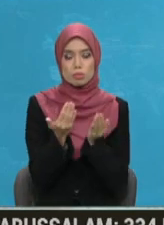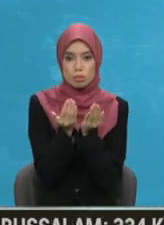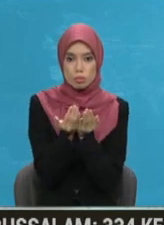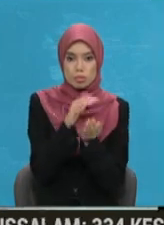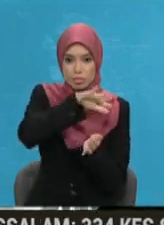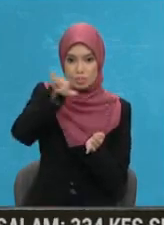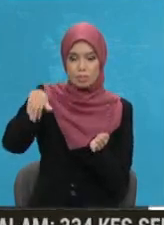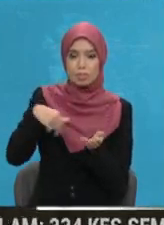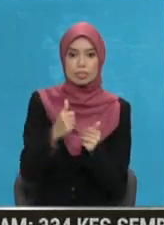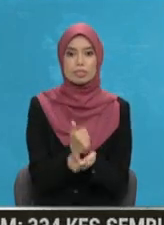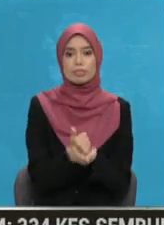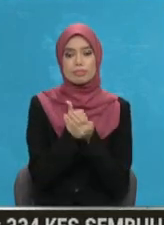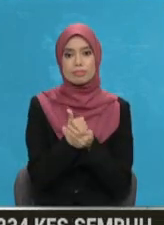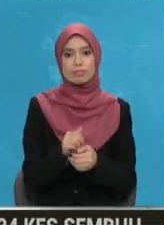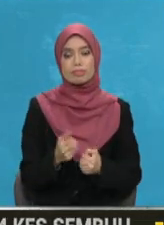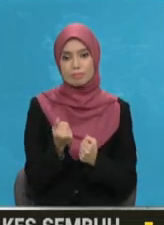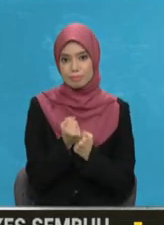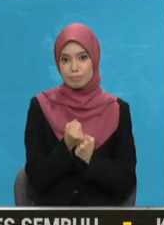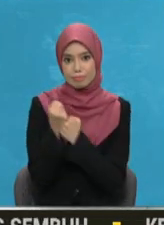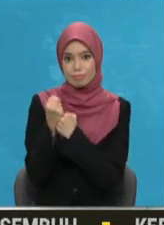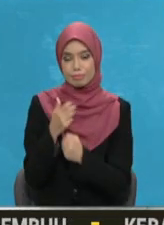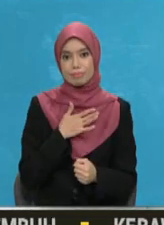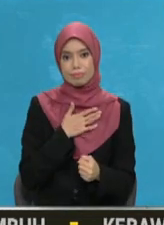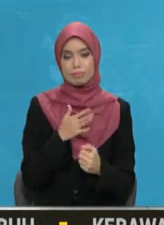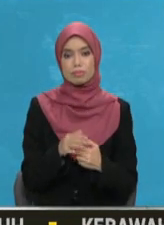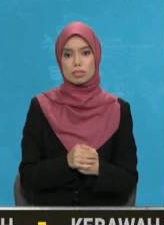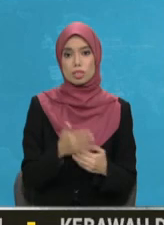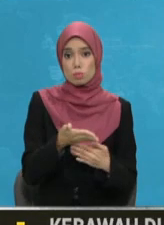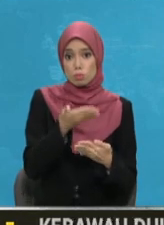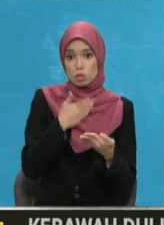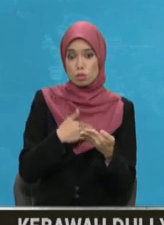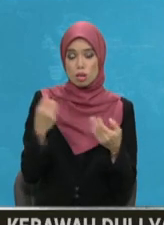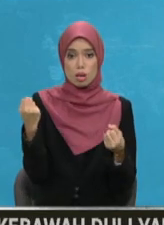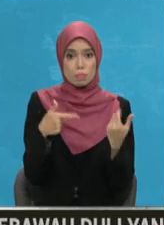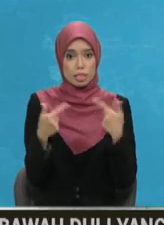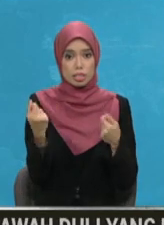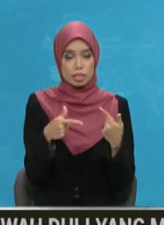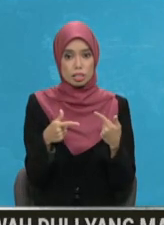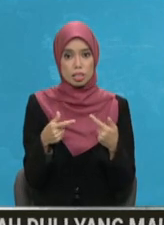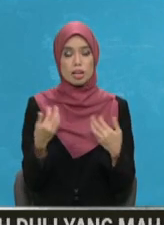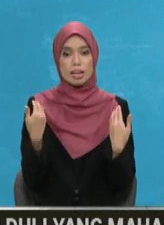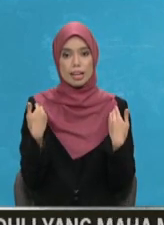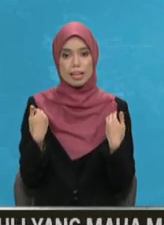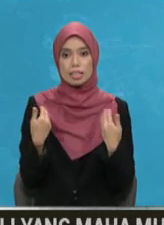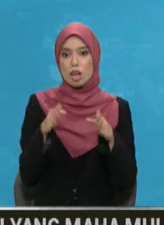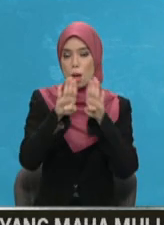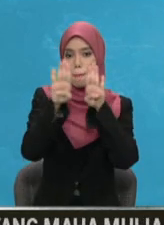ramailah sebelum pertandingan telah pun diadakan bengkel